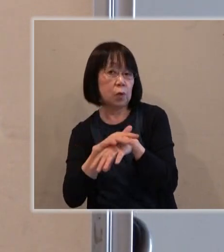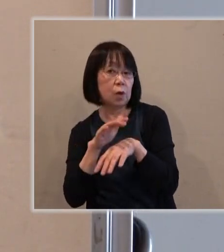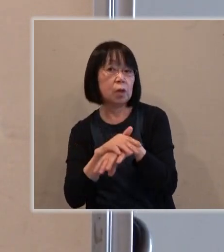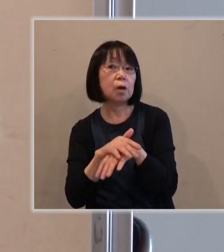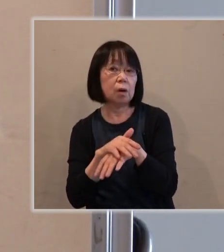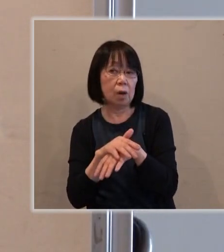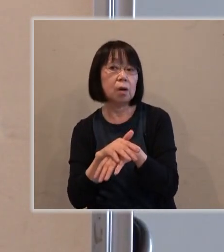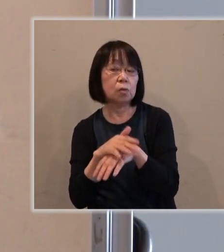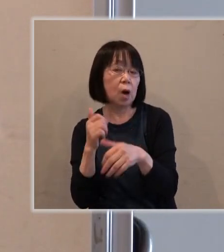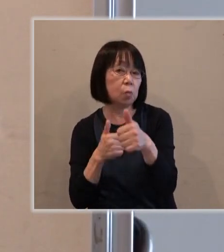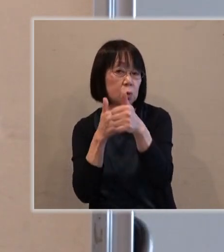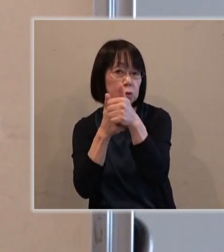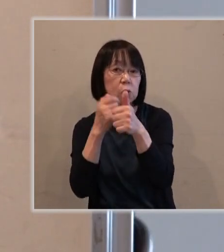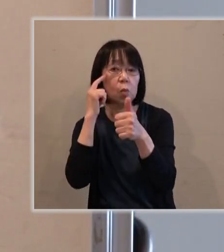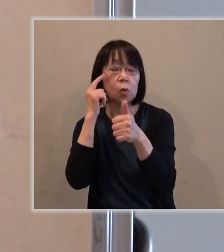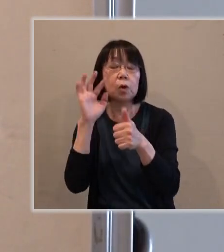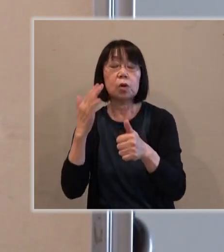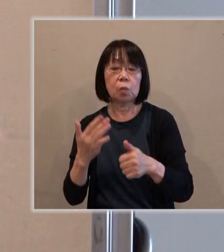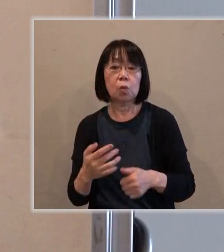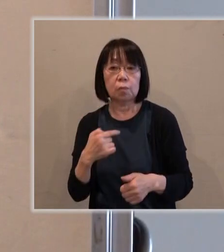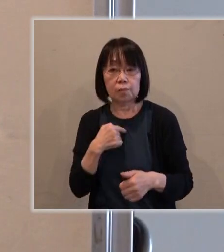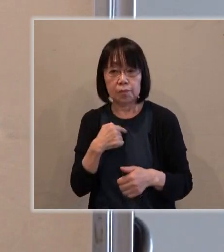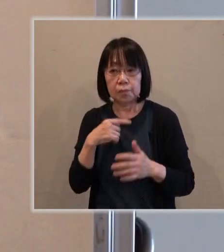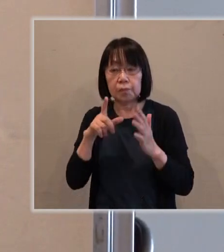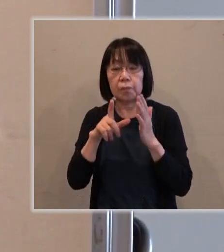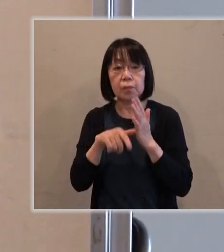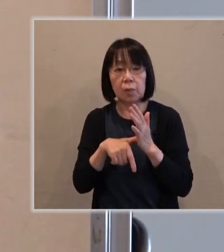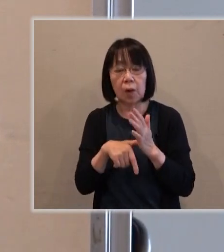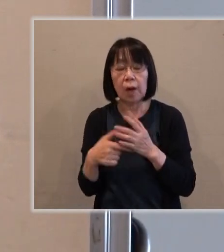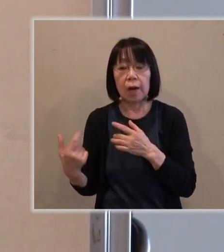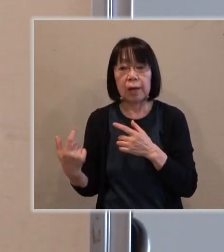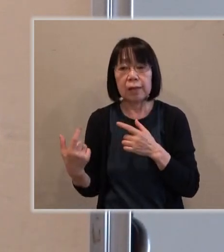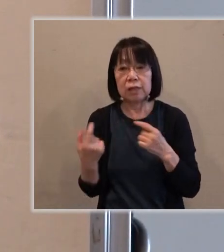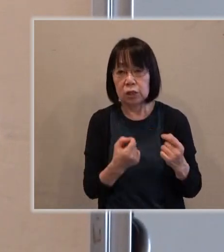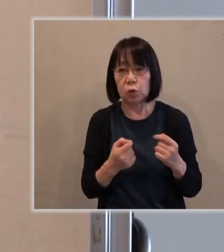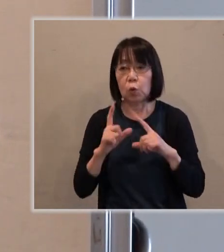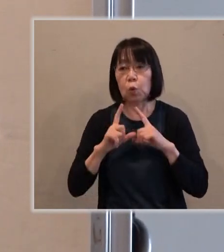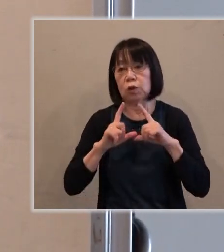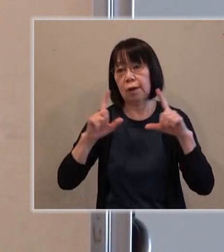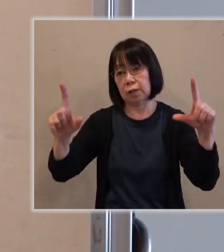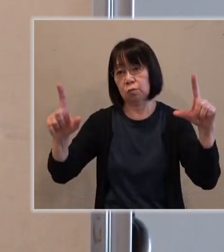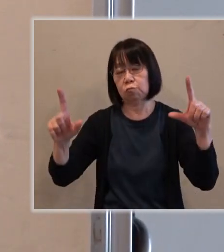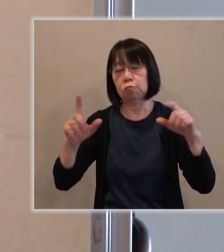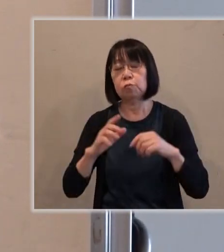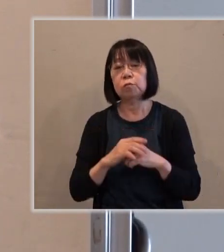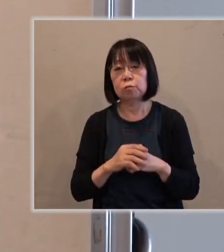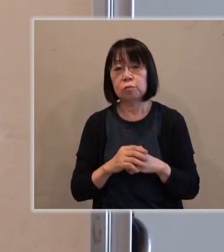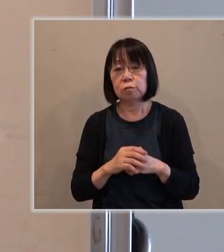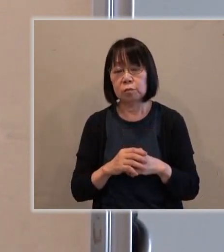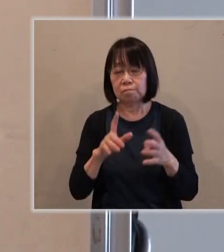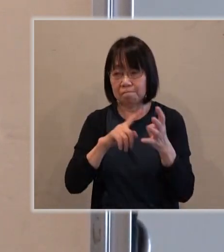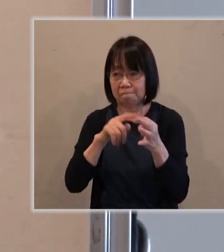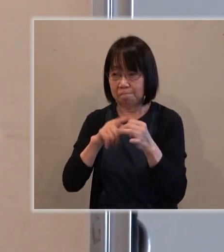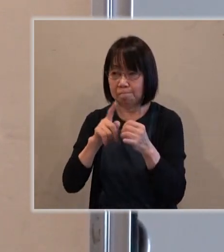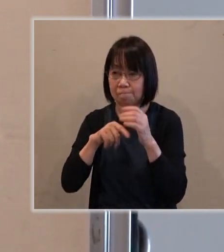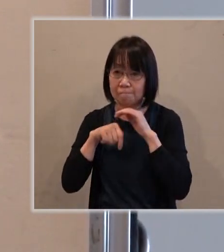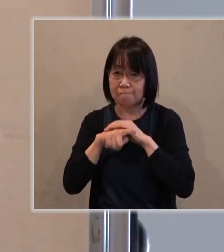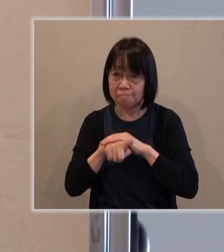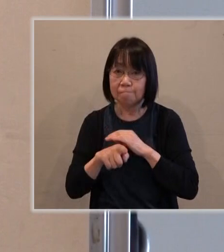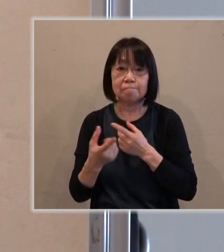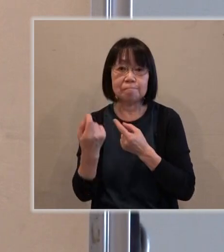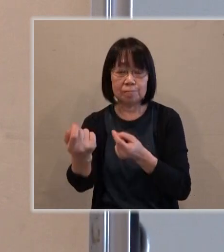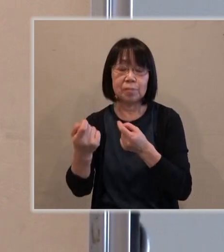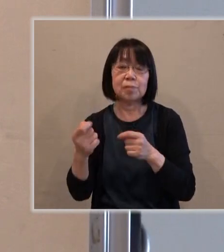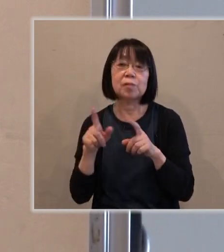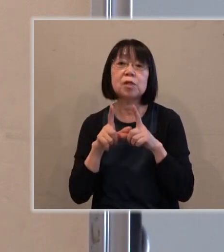プローチだと思うんですけど、僕はどっちかというとやっぱりちゃんと知らせる、ちゃんとこれはこうだよってことをやっぱ伝えるというところ